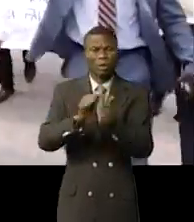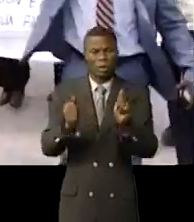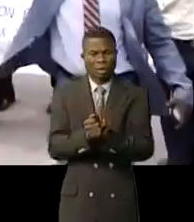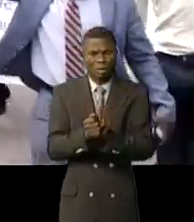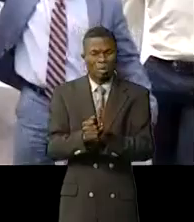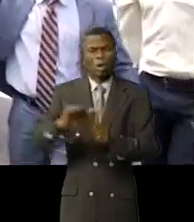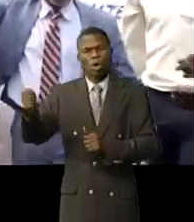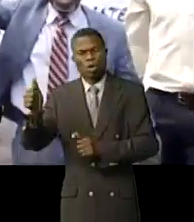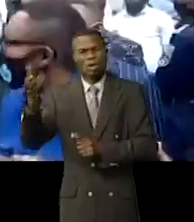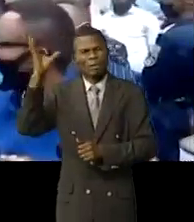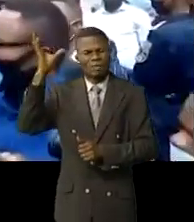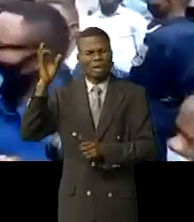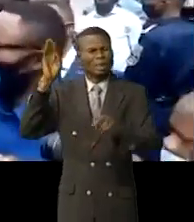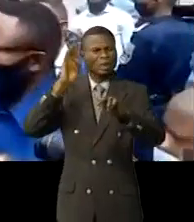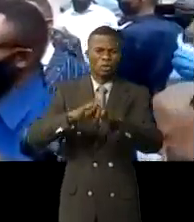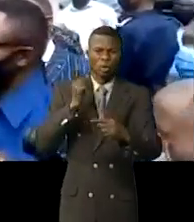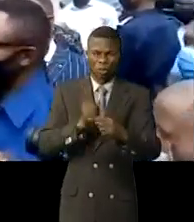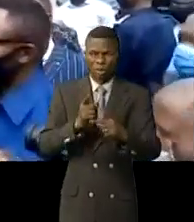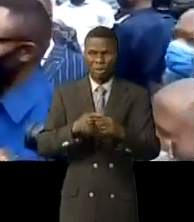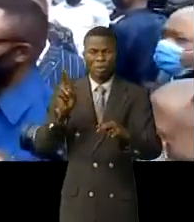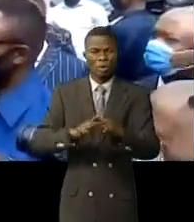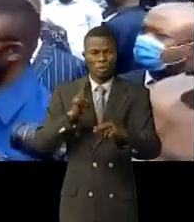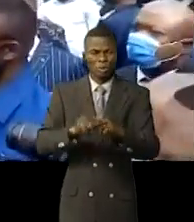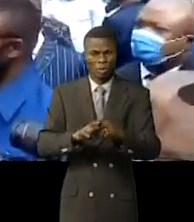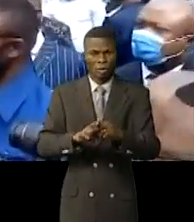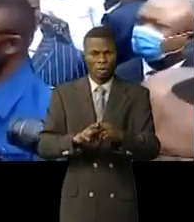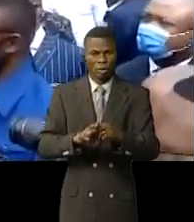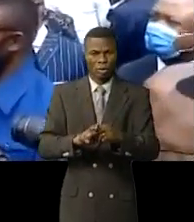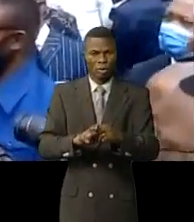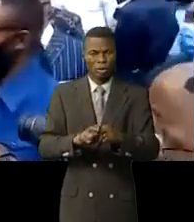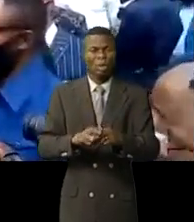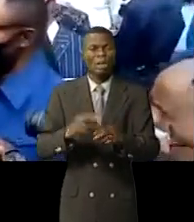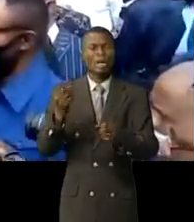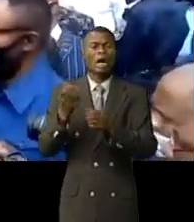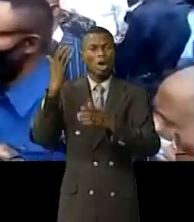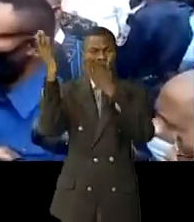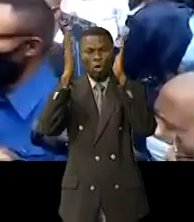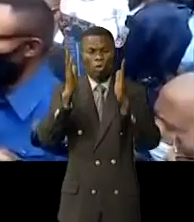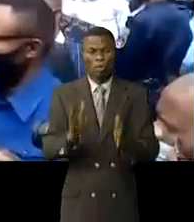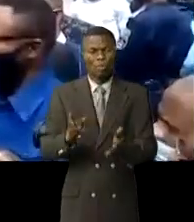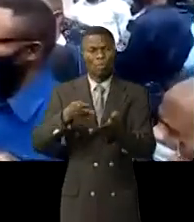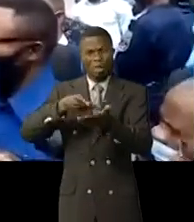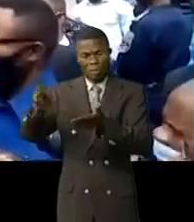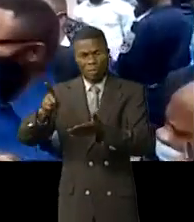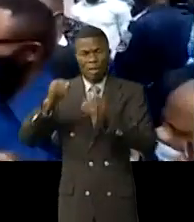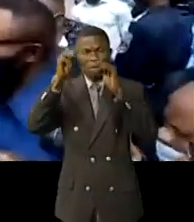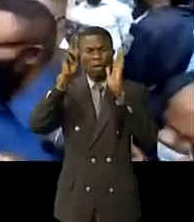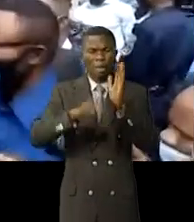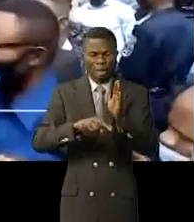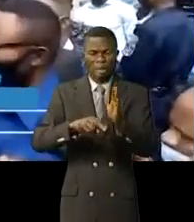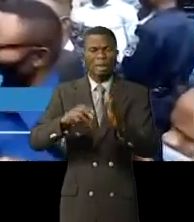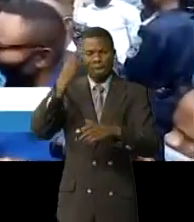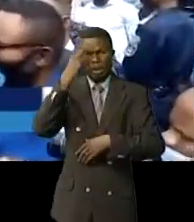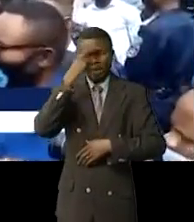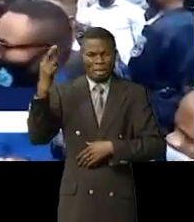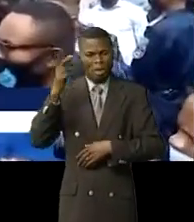de certains coins du pays. Des fois nous utilisons certains opérateurs pour la paix des enseignants comme Caritas, mais Caritas